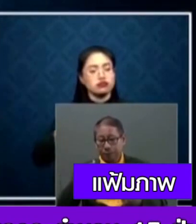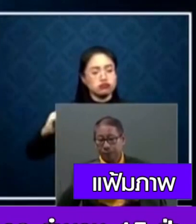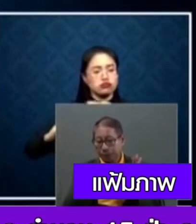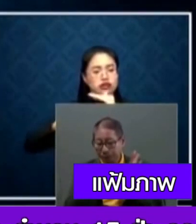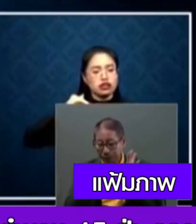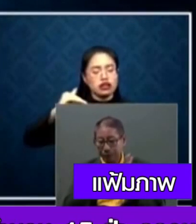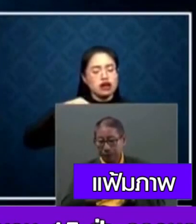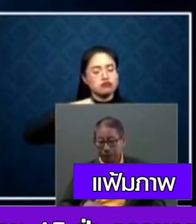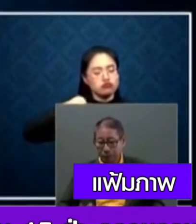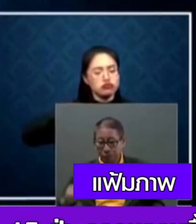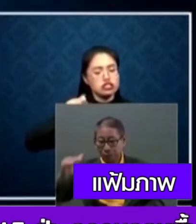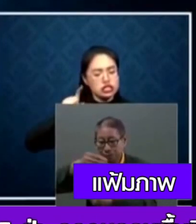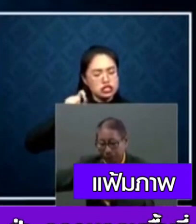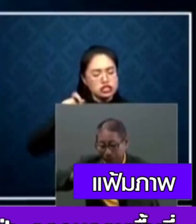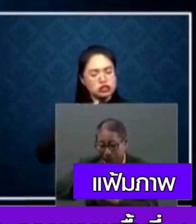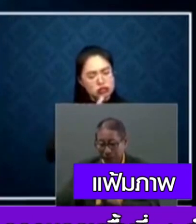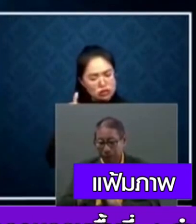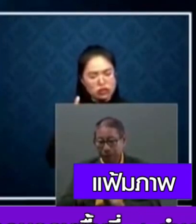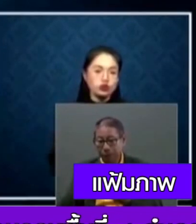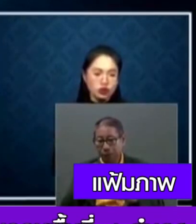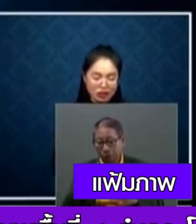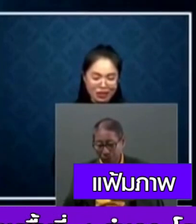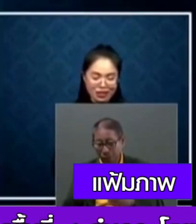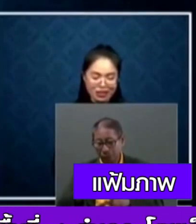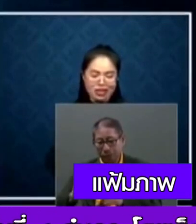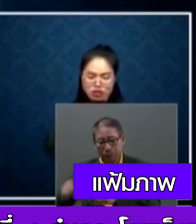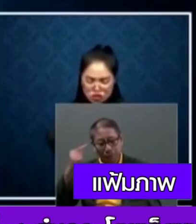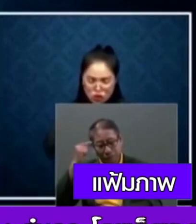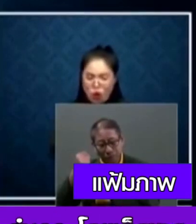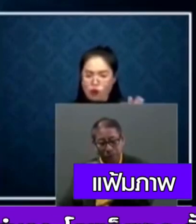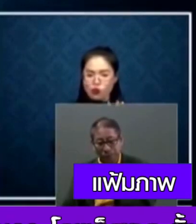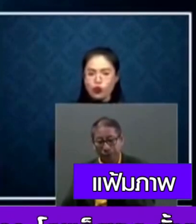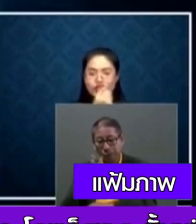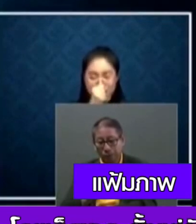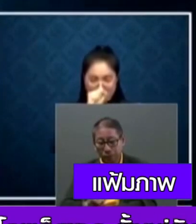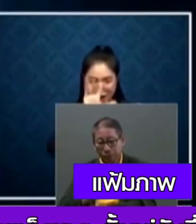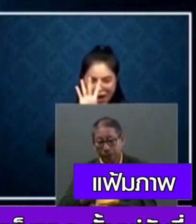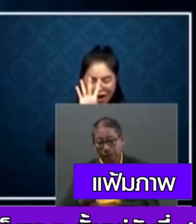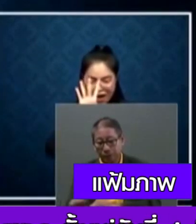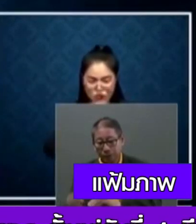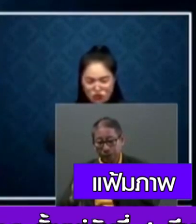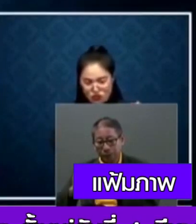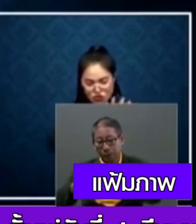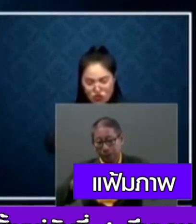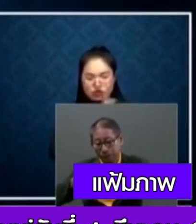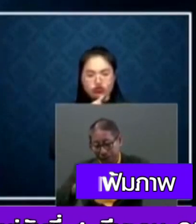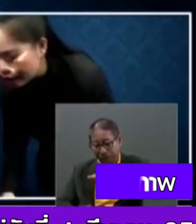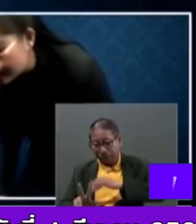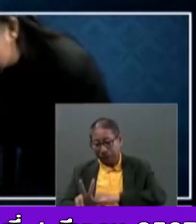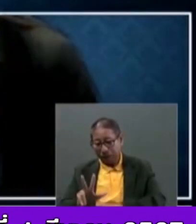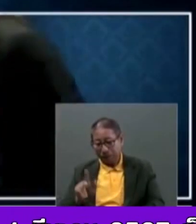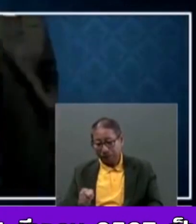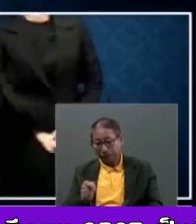เจนในการดำเนินการเพื่อประโยชน์ของพี่น้องประชาชนและการพัฒนาประเทศปัญหาการปฏิรูปประเทศแลก็การดำเนินการตาม